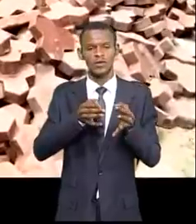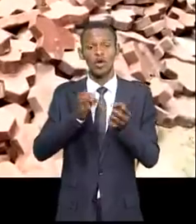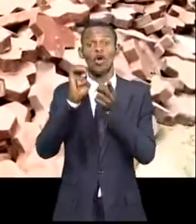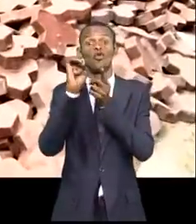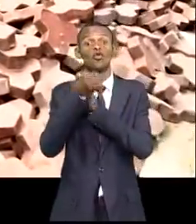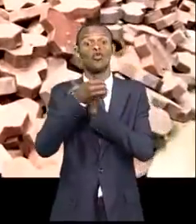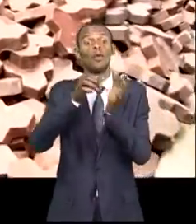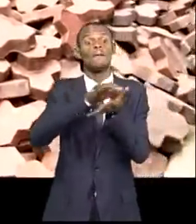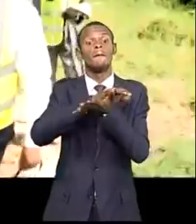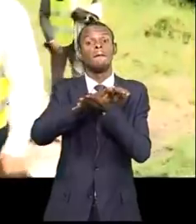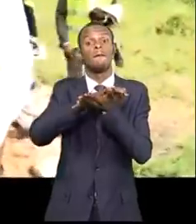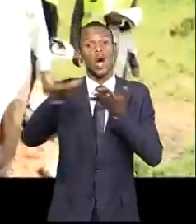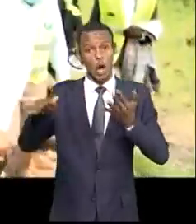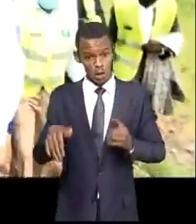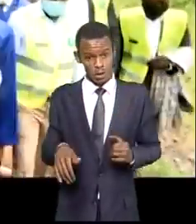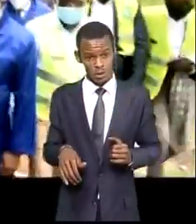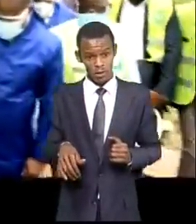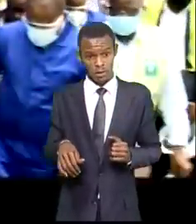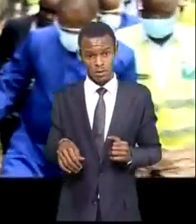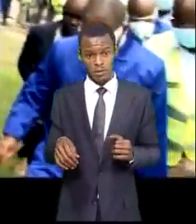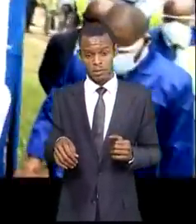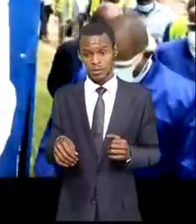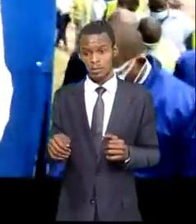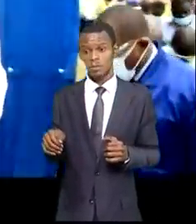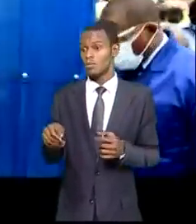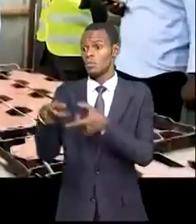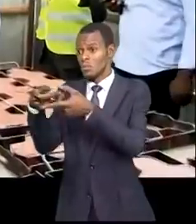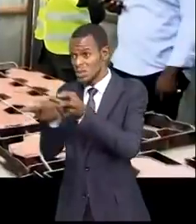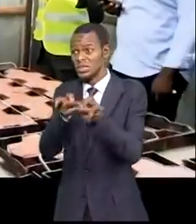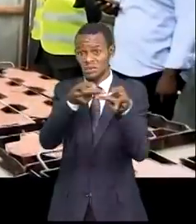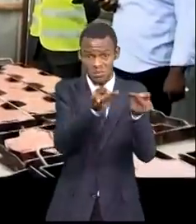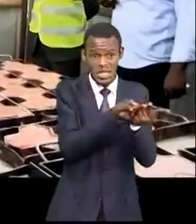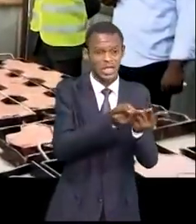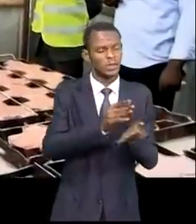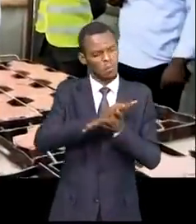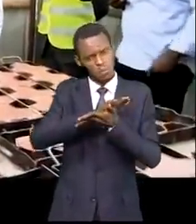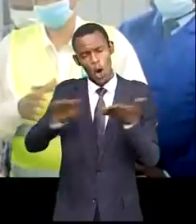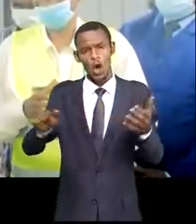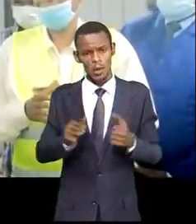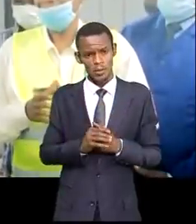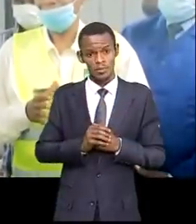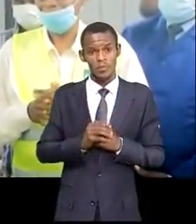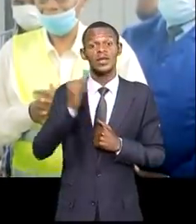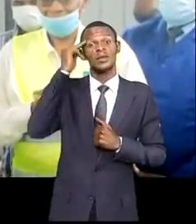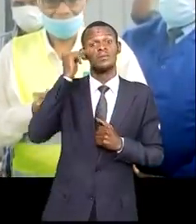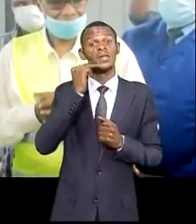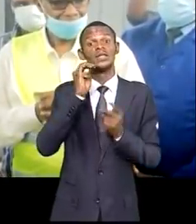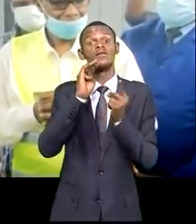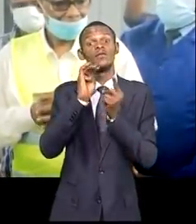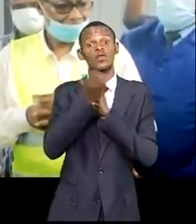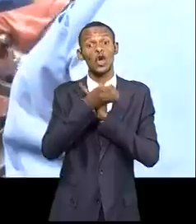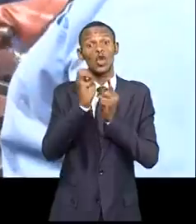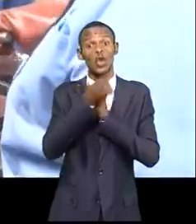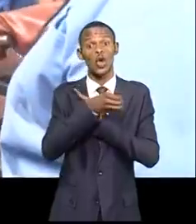des milliers de vie de sa population c'est dans cette optique que le ministre de l'environnement et développement durable m claude nyamugabo base hibou et